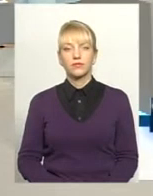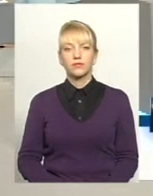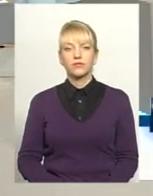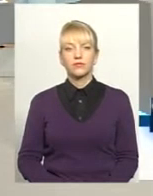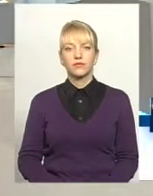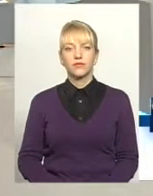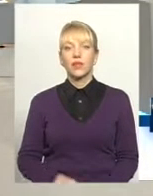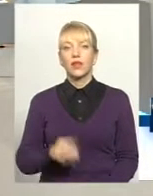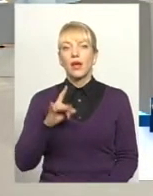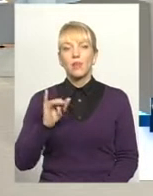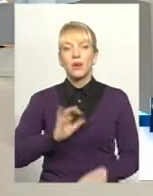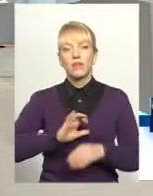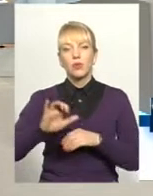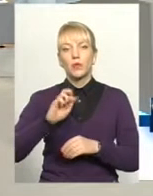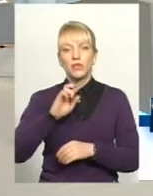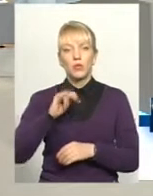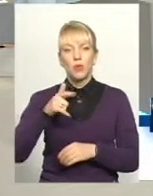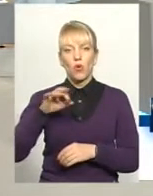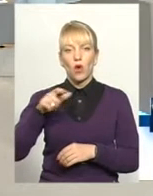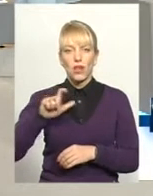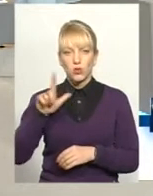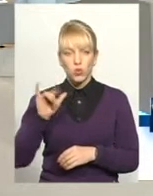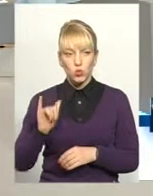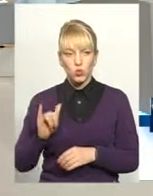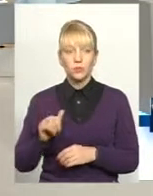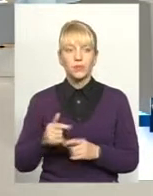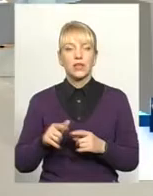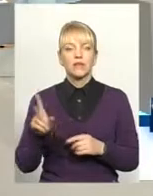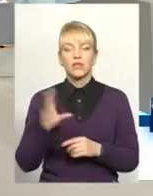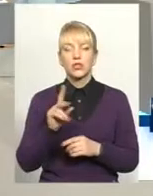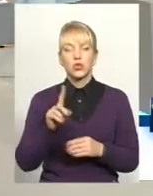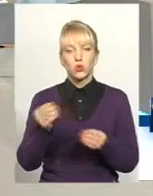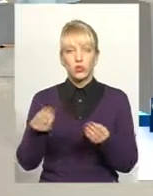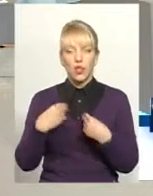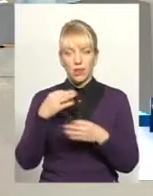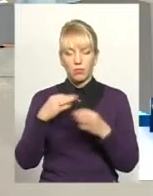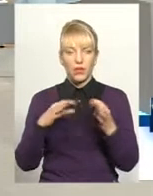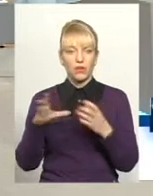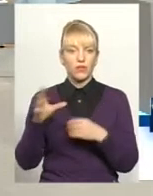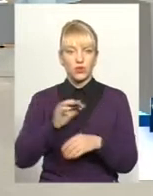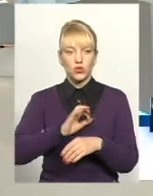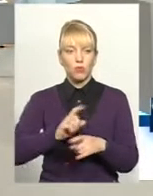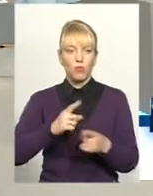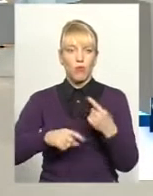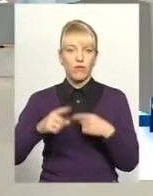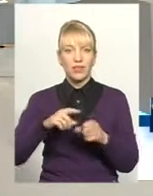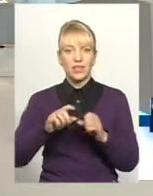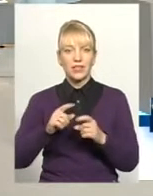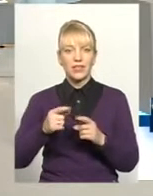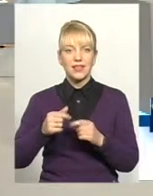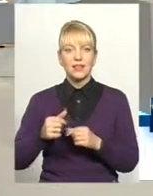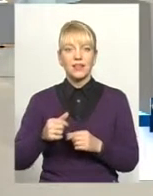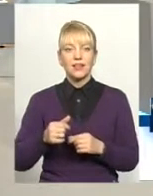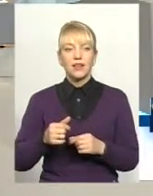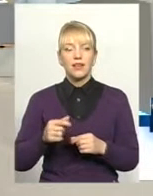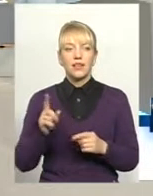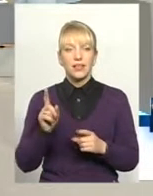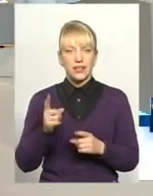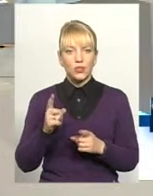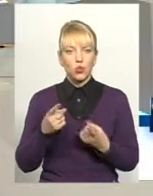виробництво біогазу, значить, все, що дала природа, значить, воно повертається назад. Тому я